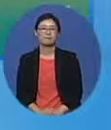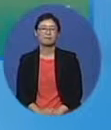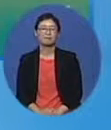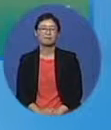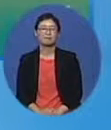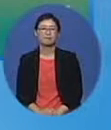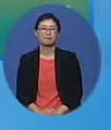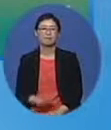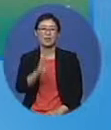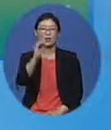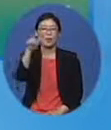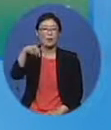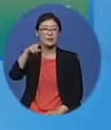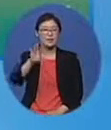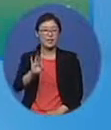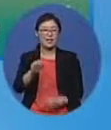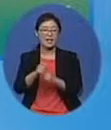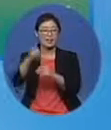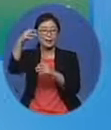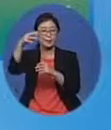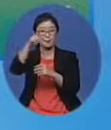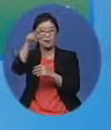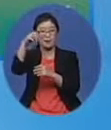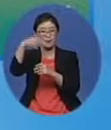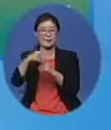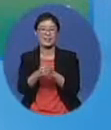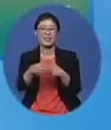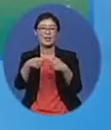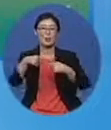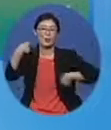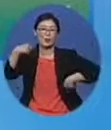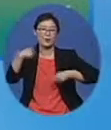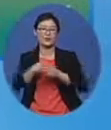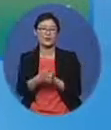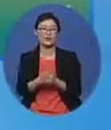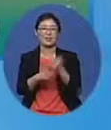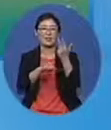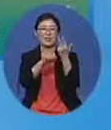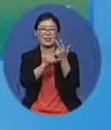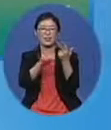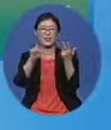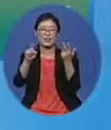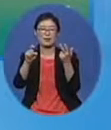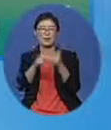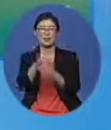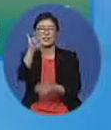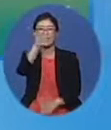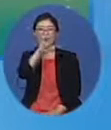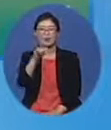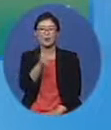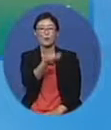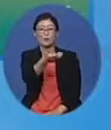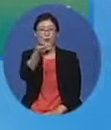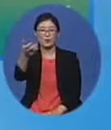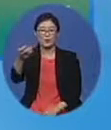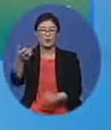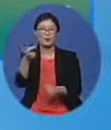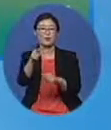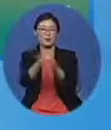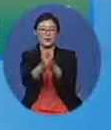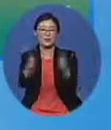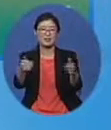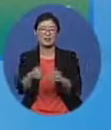인디그룹 옥상 달빛이 7월 10일 부천 광원 아트홀에서 올해 전국 투어 콘서트에 포문을 엽니다.